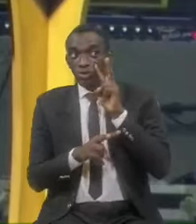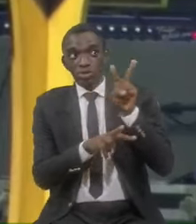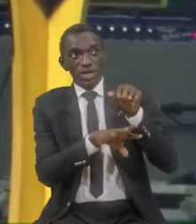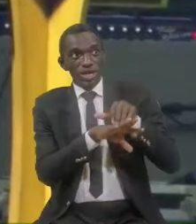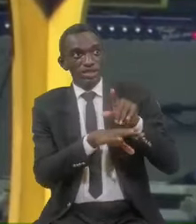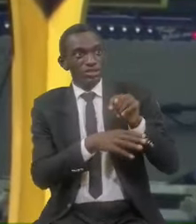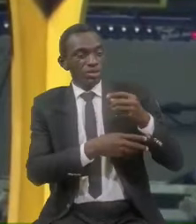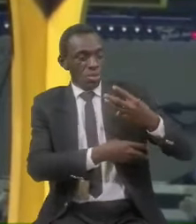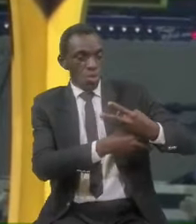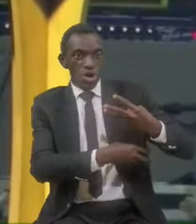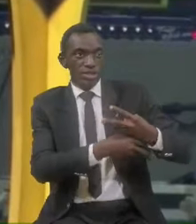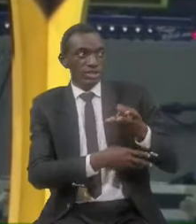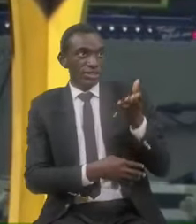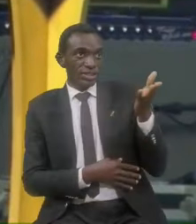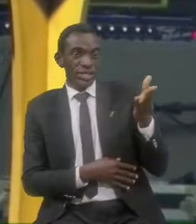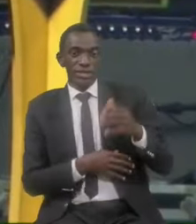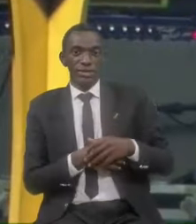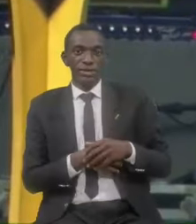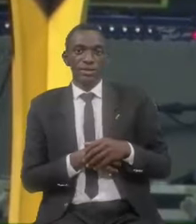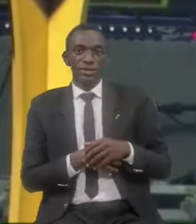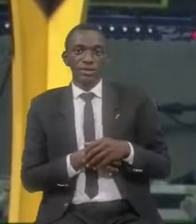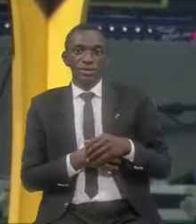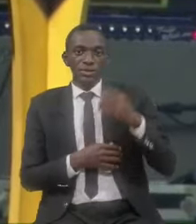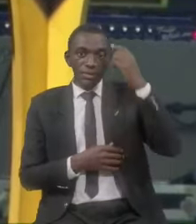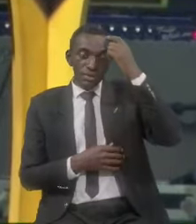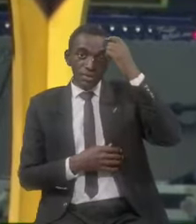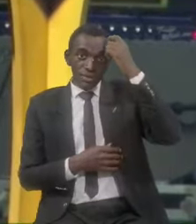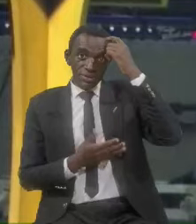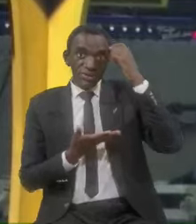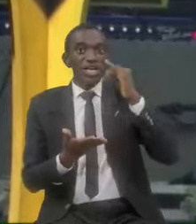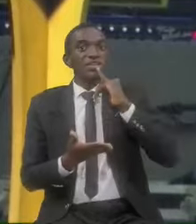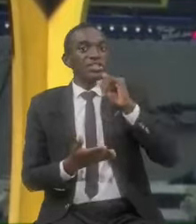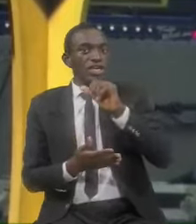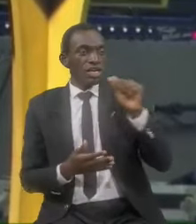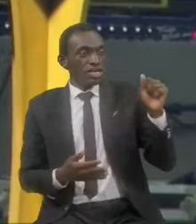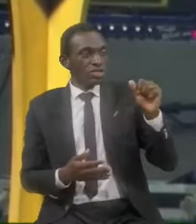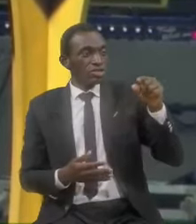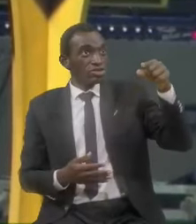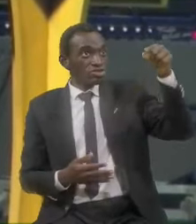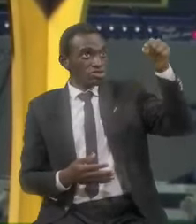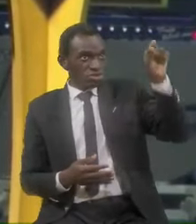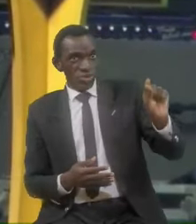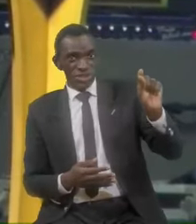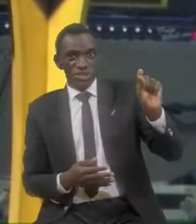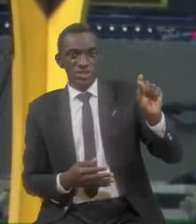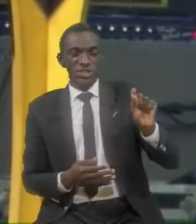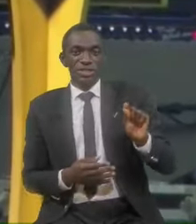Regardez le mur là, côté de vous là-bas. Il y a un interrupteur là-bas.